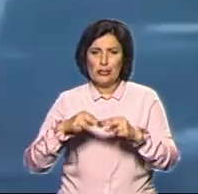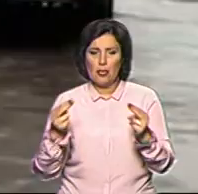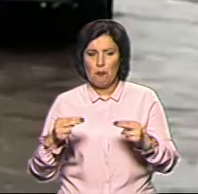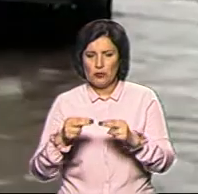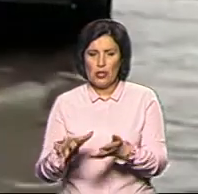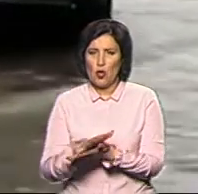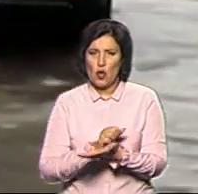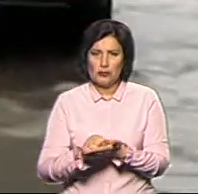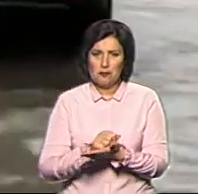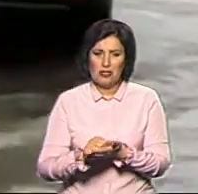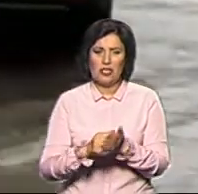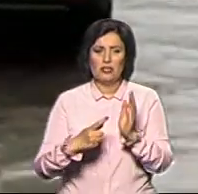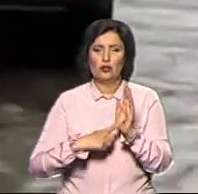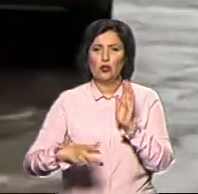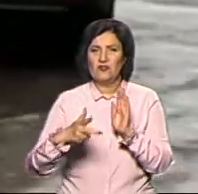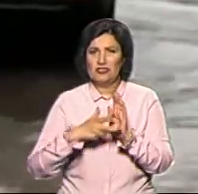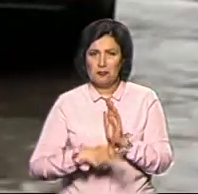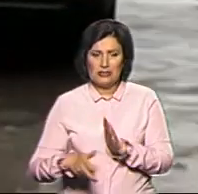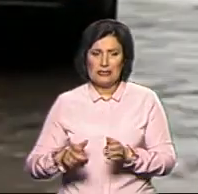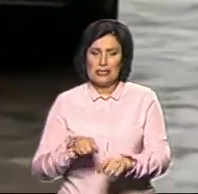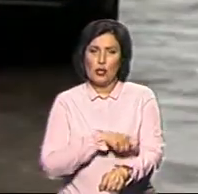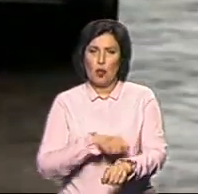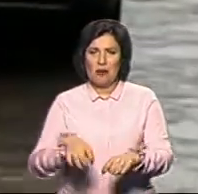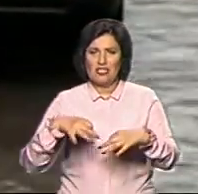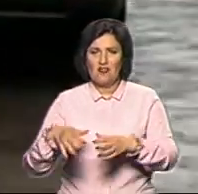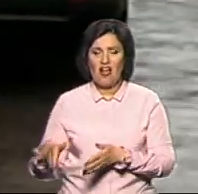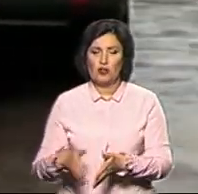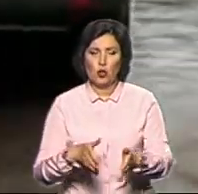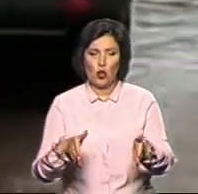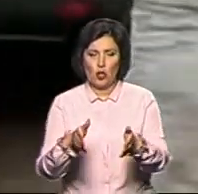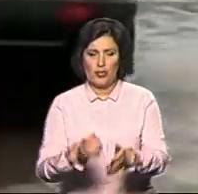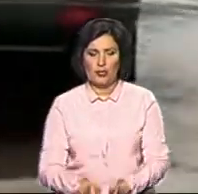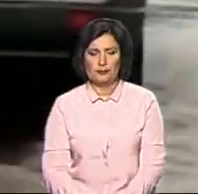розмито 680 кілометрів автодоріг.